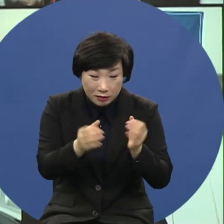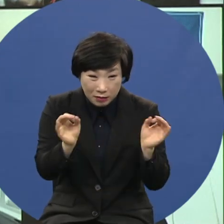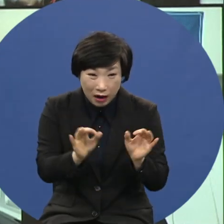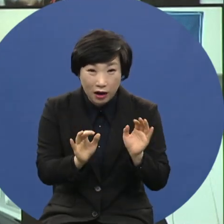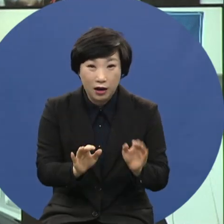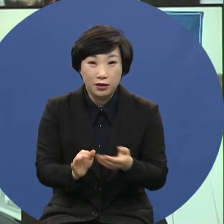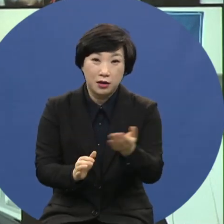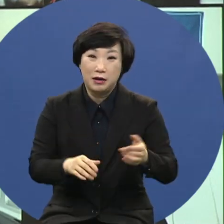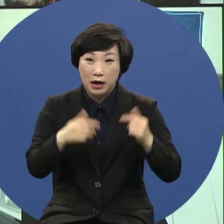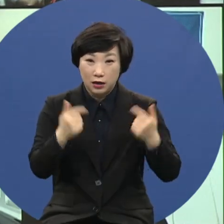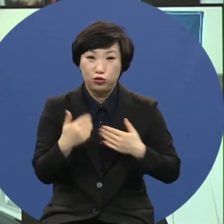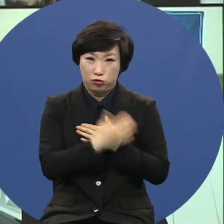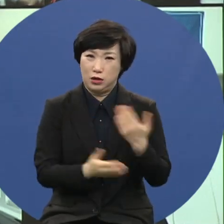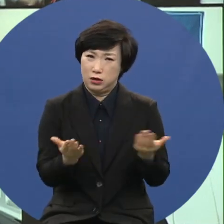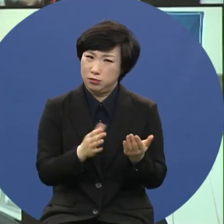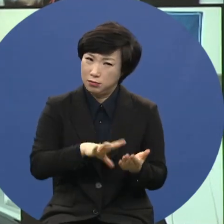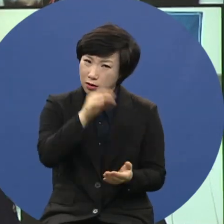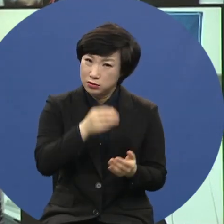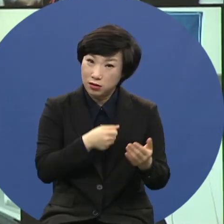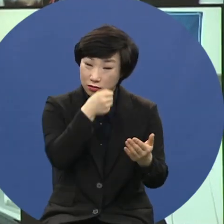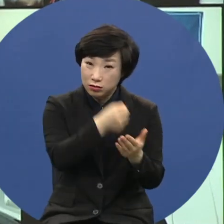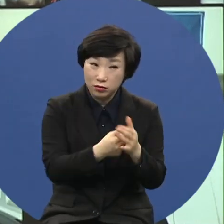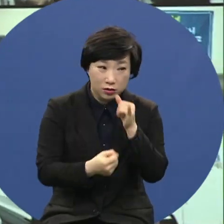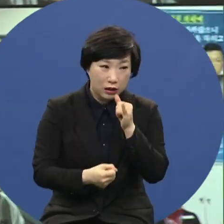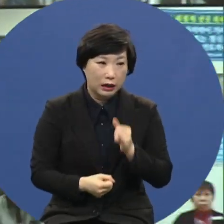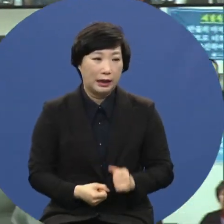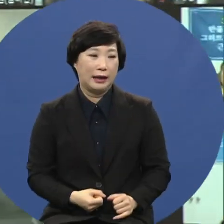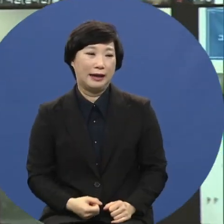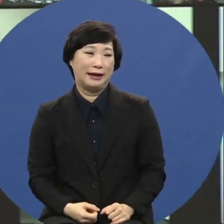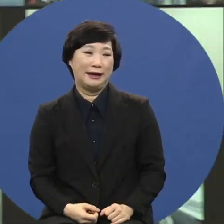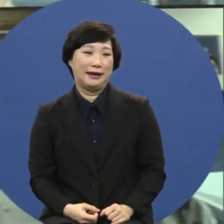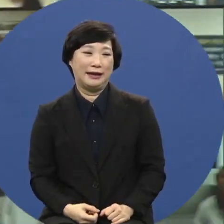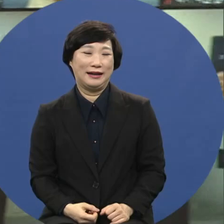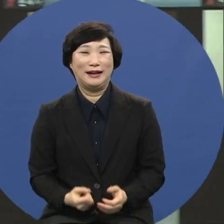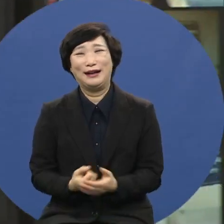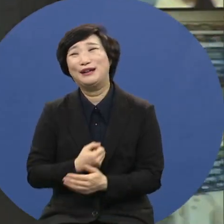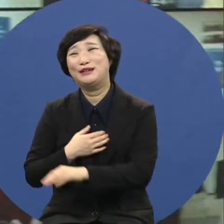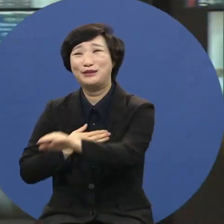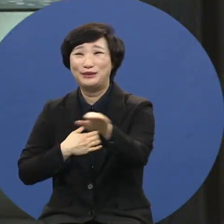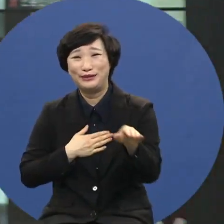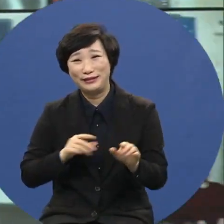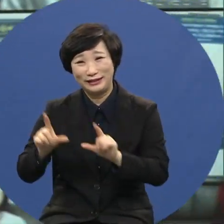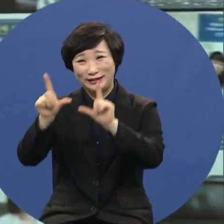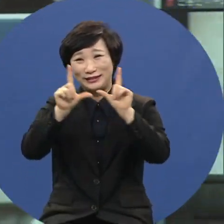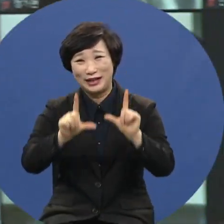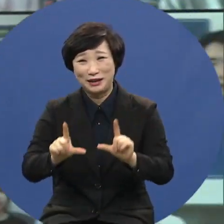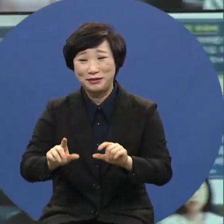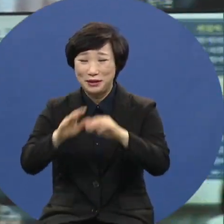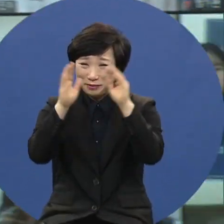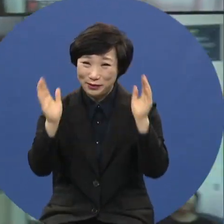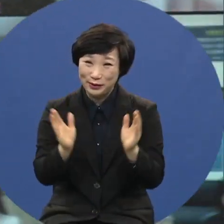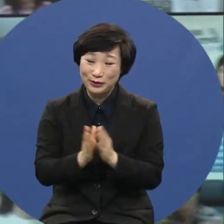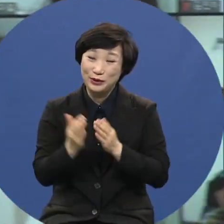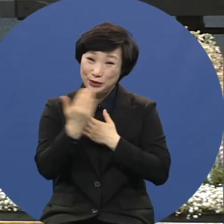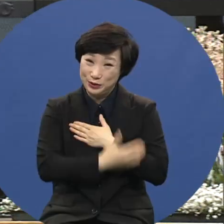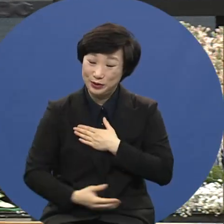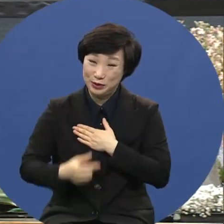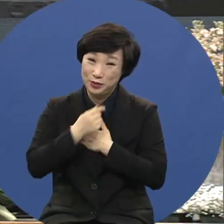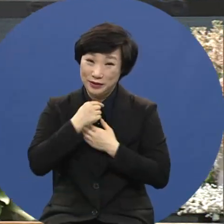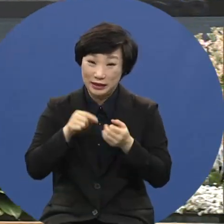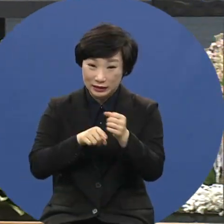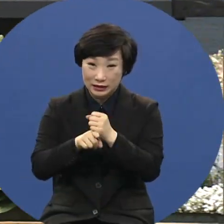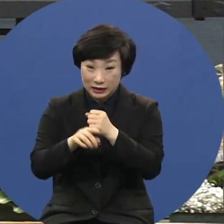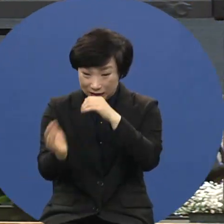항상 육의 것이 우선하는 걸 보면 다 우리의 삶은 육신이 원하는